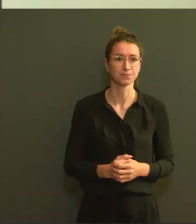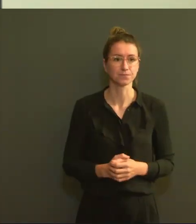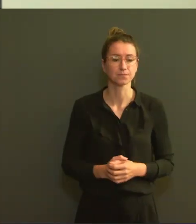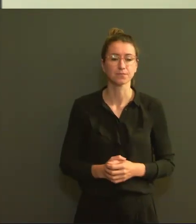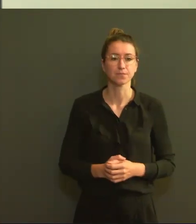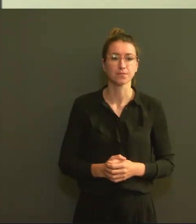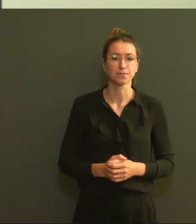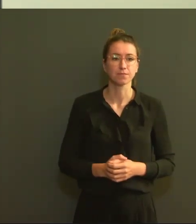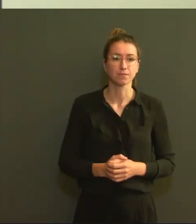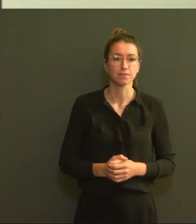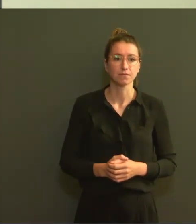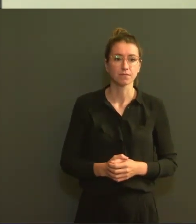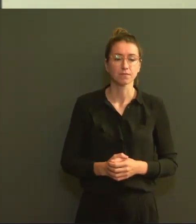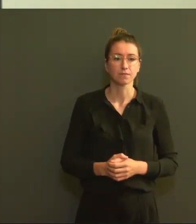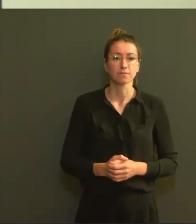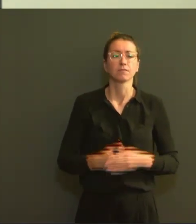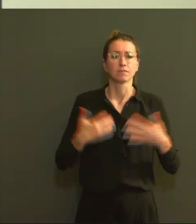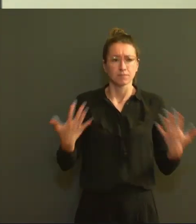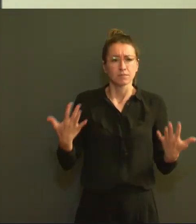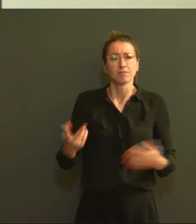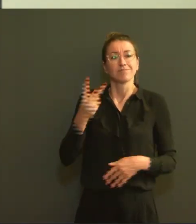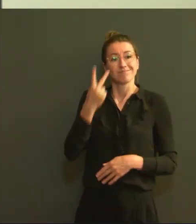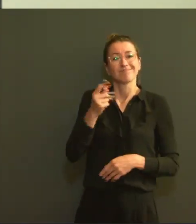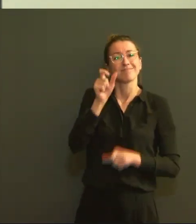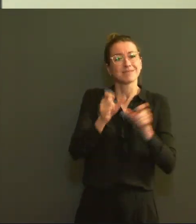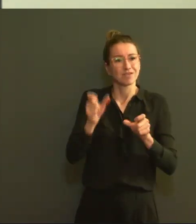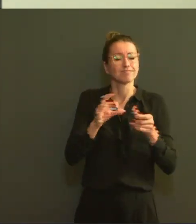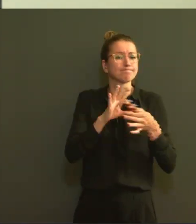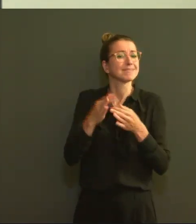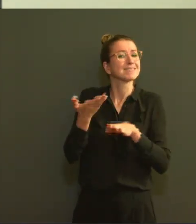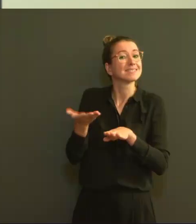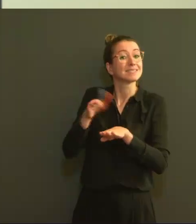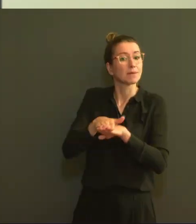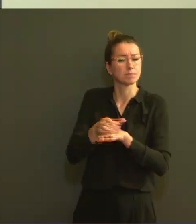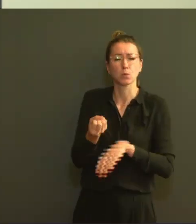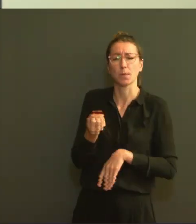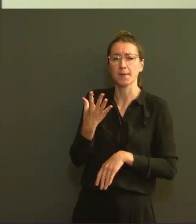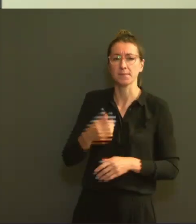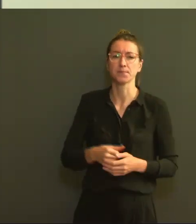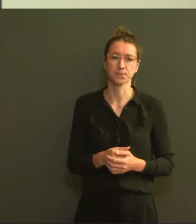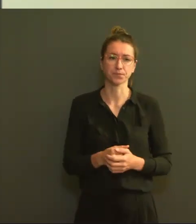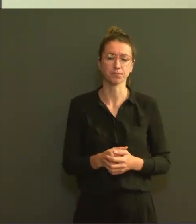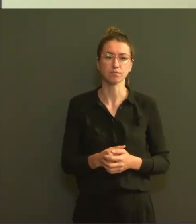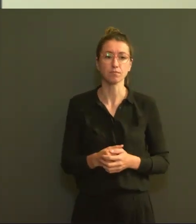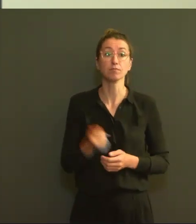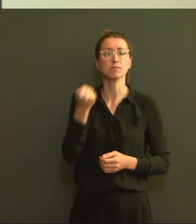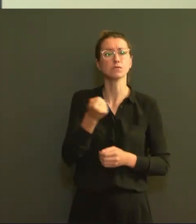Alors, si l'on revoit maintenant les décès, on a depuis la semaine passée à peu près